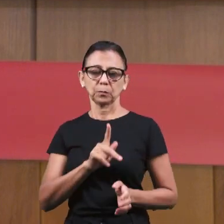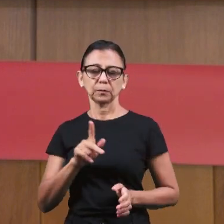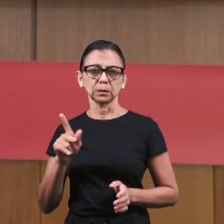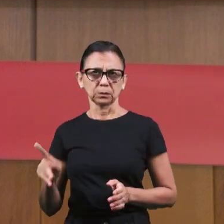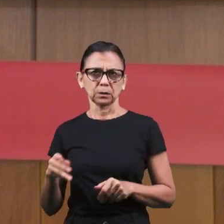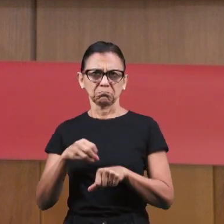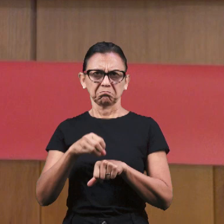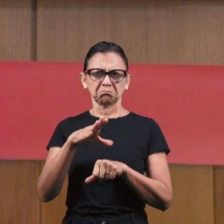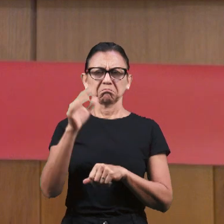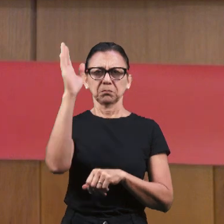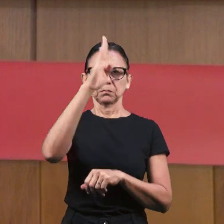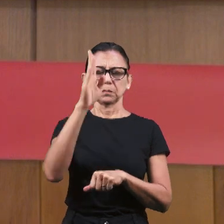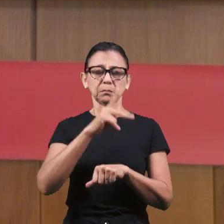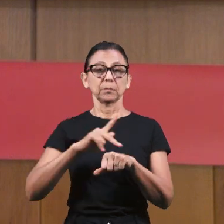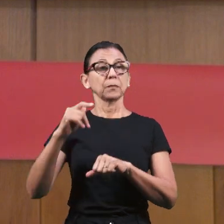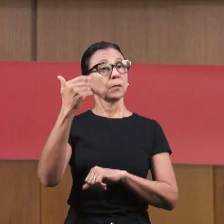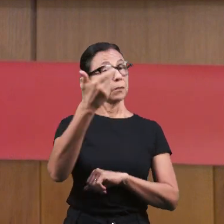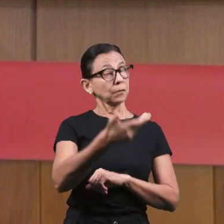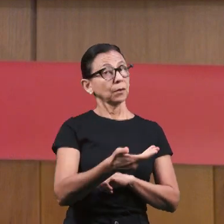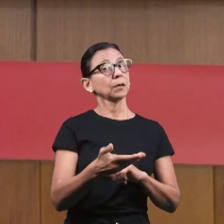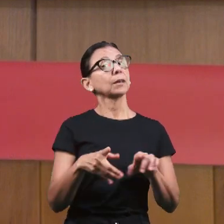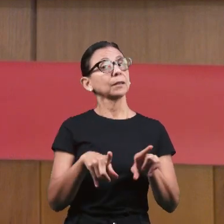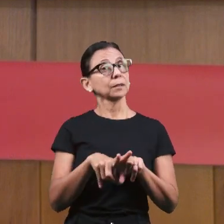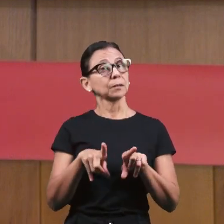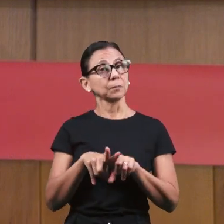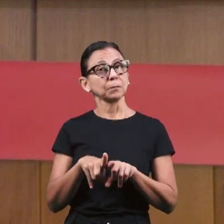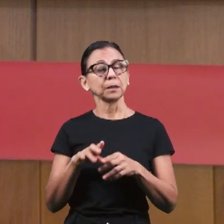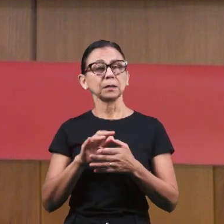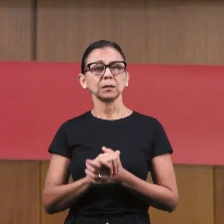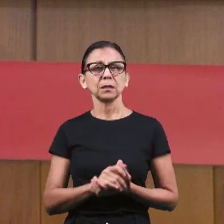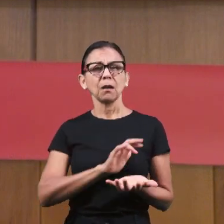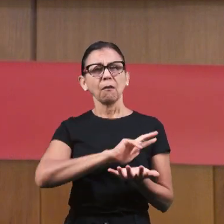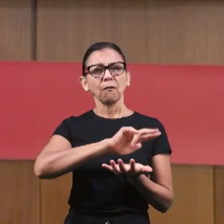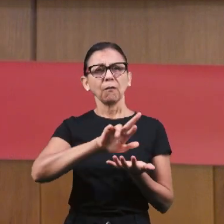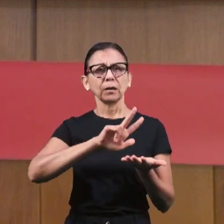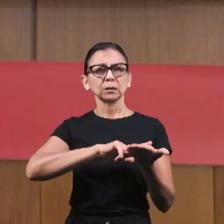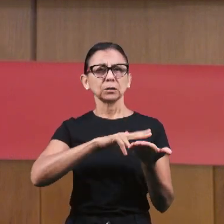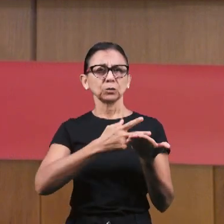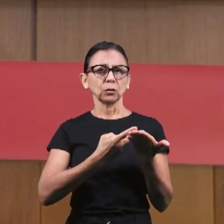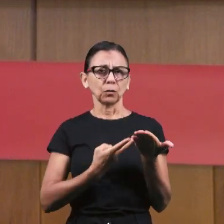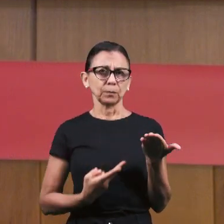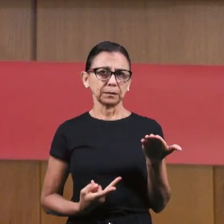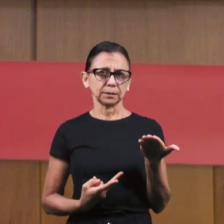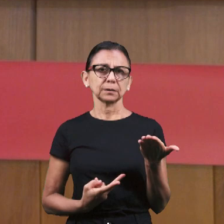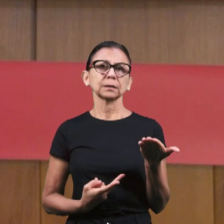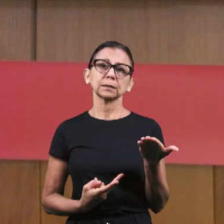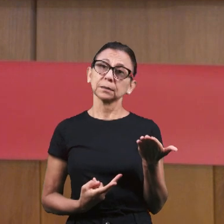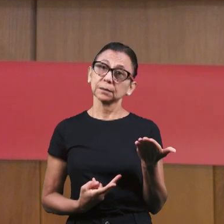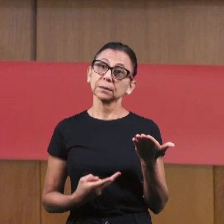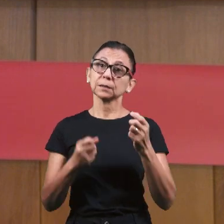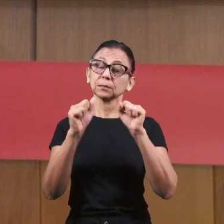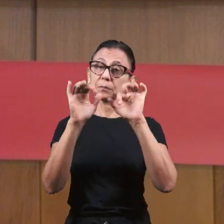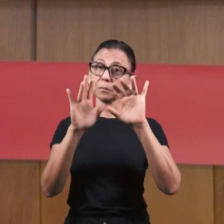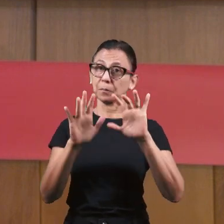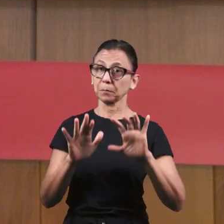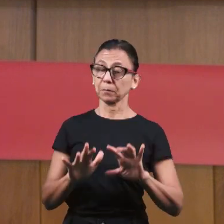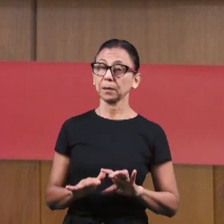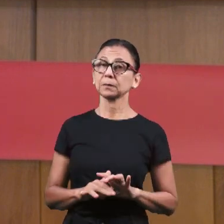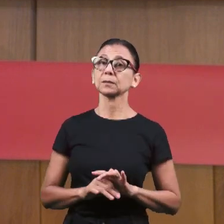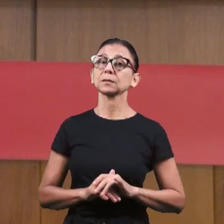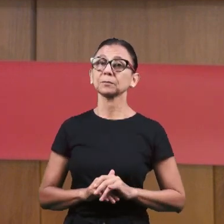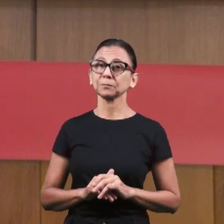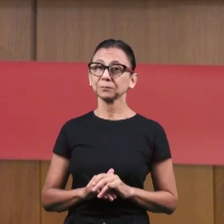transmis par tout le Brésil et à l'étranger aussi. En plus de langue portugaise, nous avons eu 7